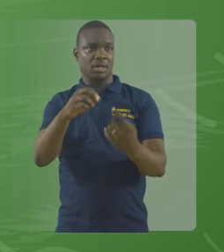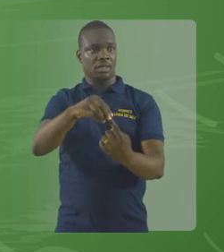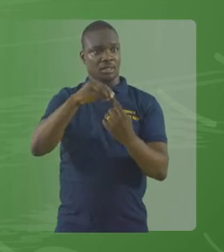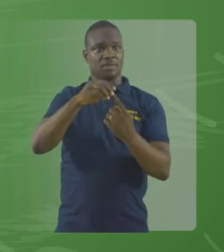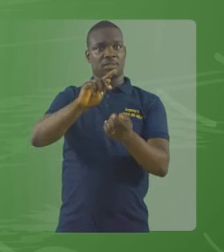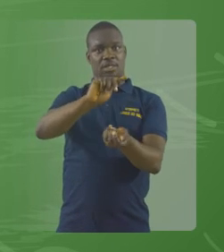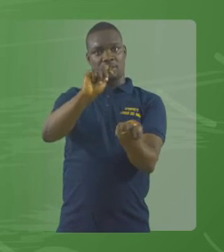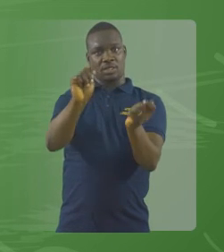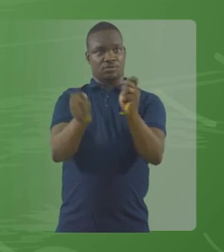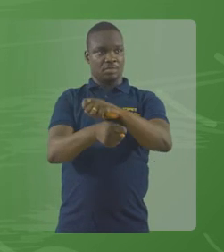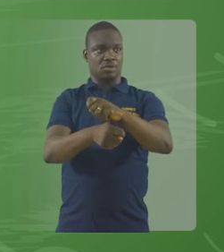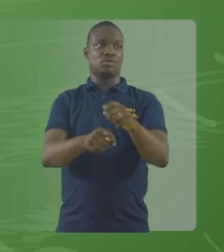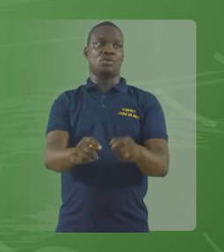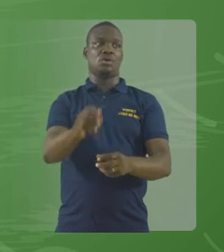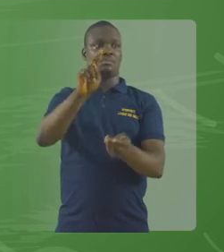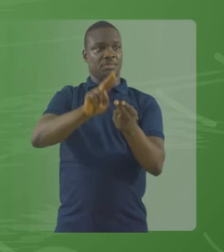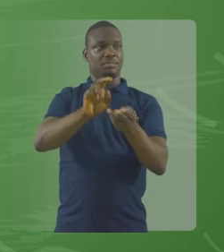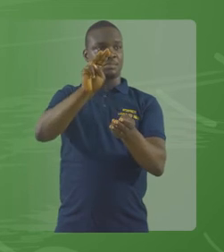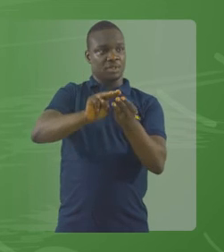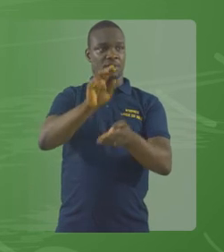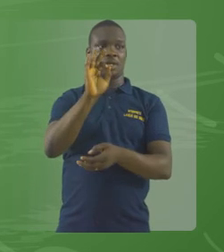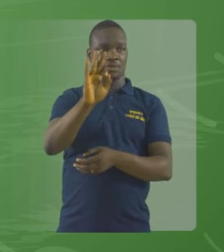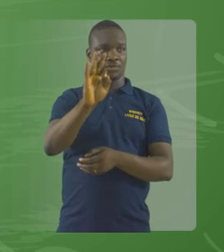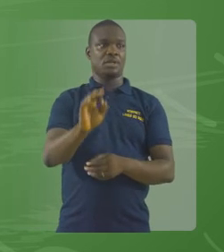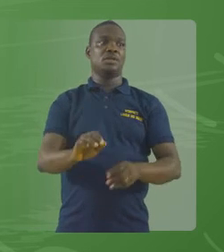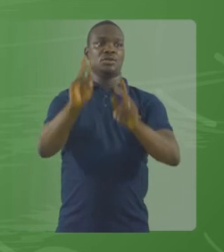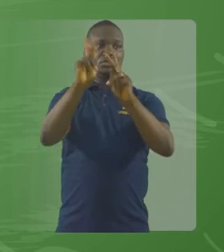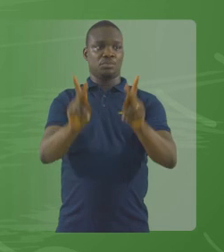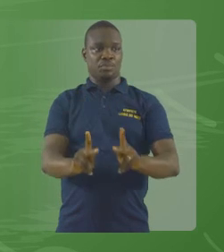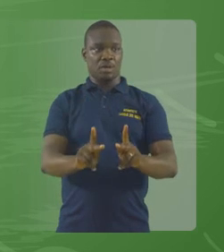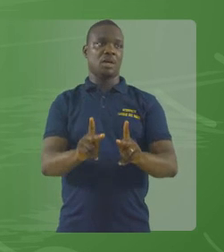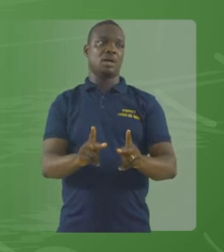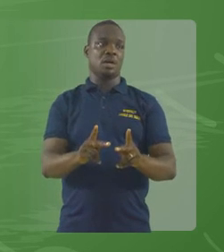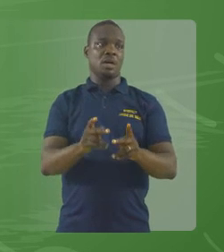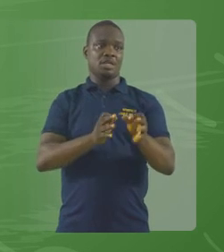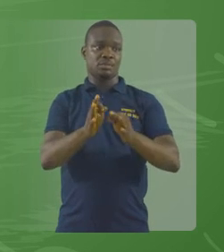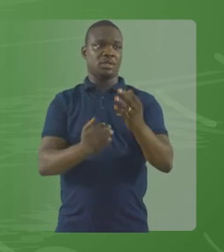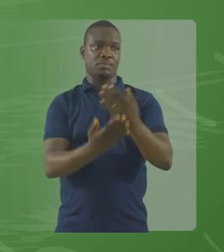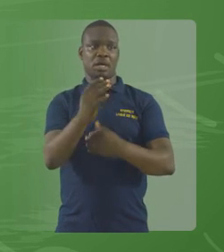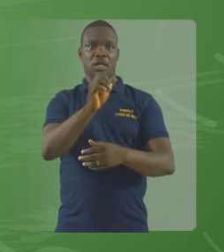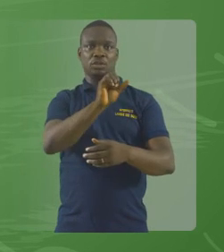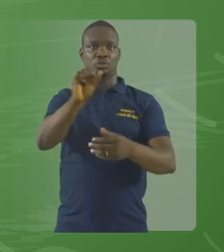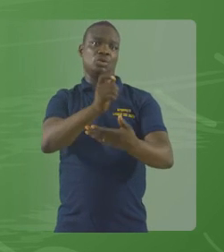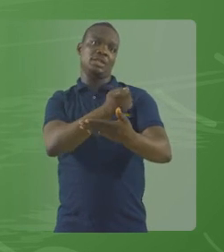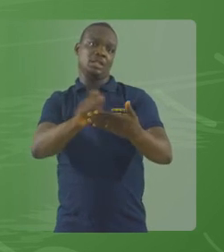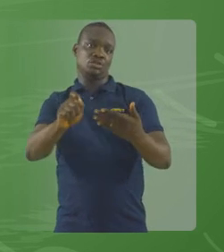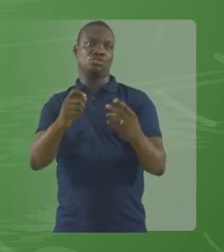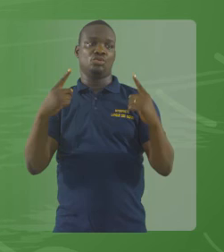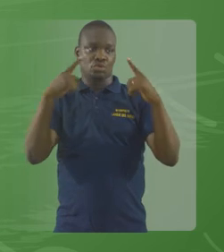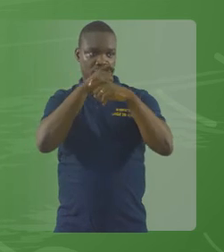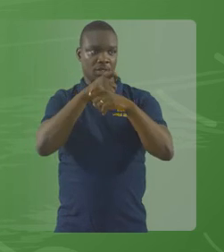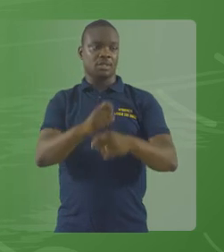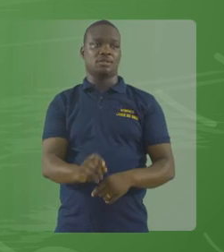transformation F du plan défini par son écriture complexe. Petit a,